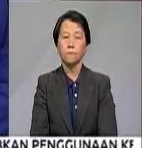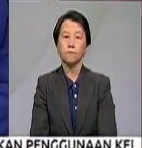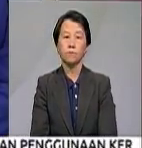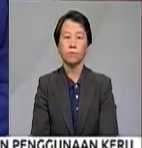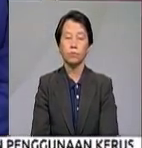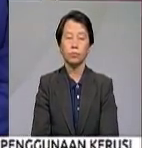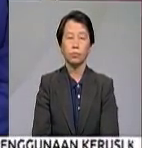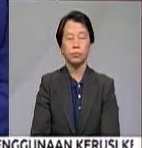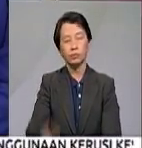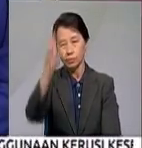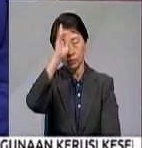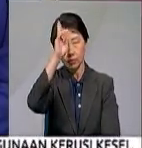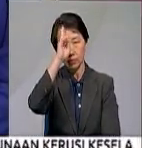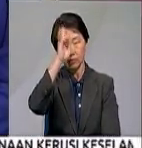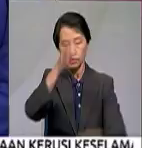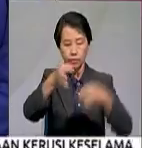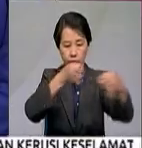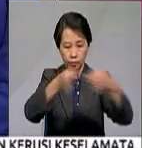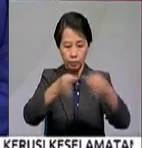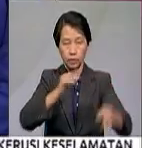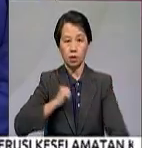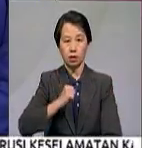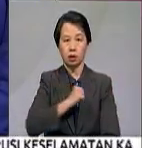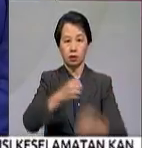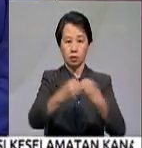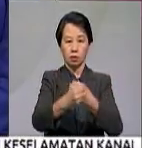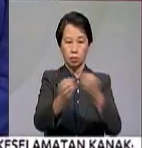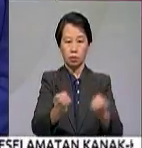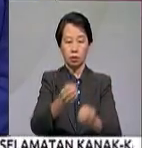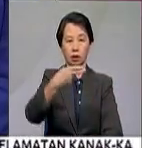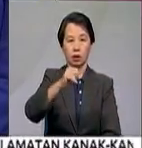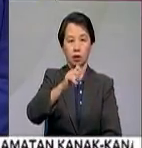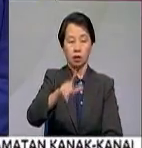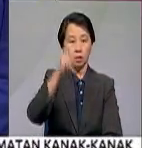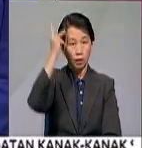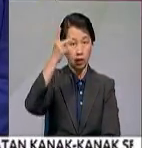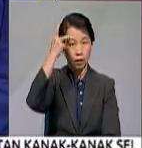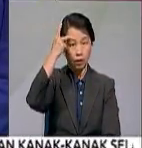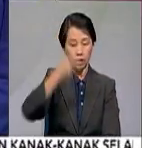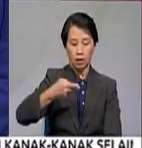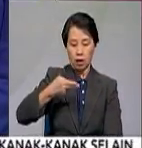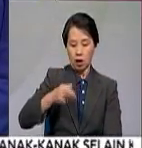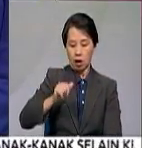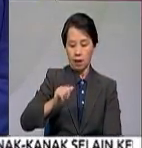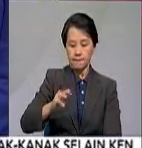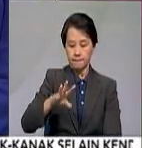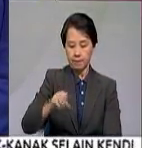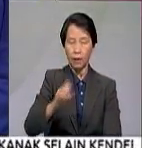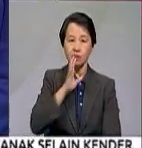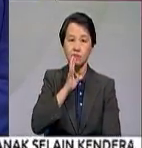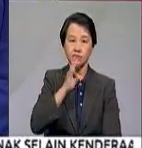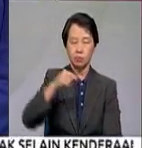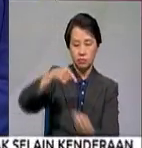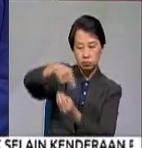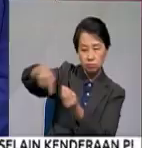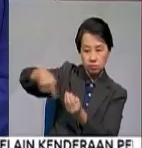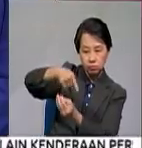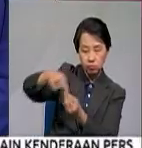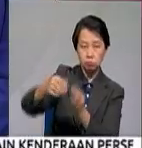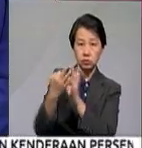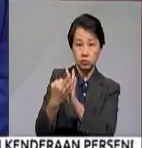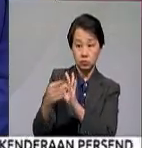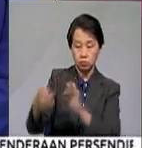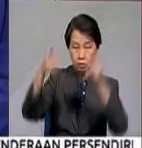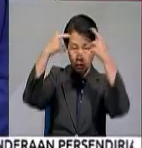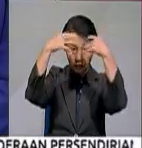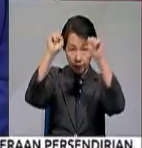Ya, perkara sama turut diulas oleh anggota pejabat Hal Ehwal Politik Hamas yang menyifatkan situasi didepani